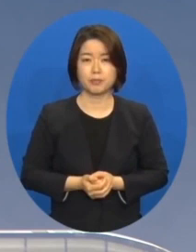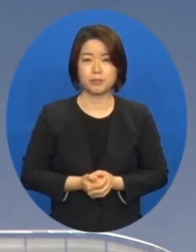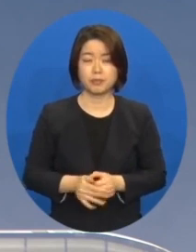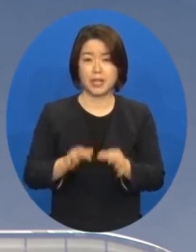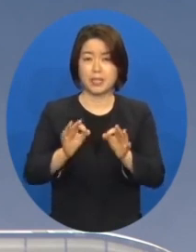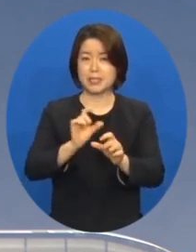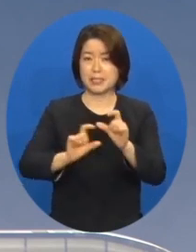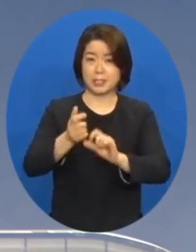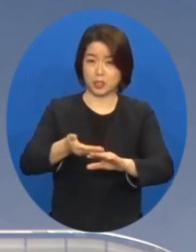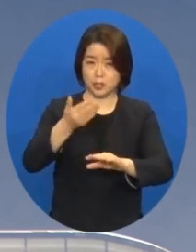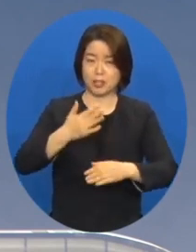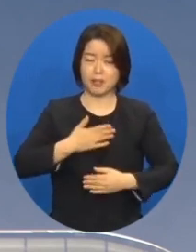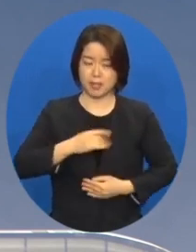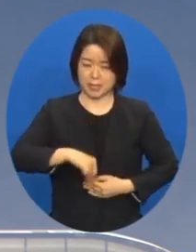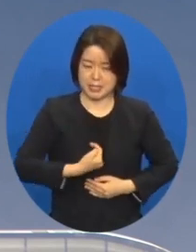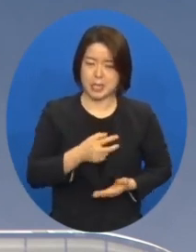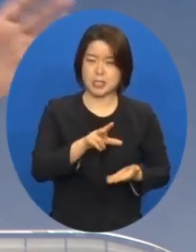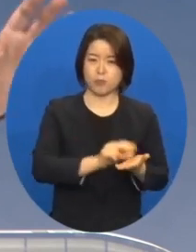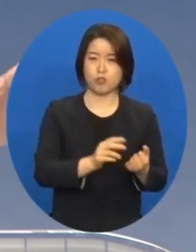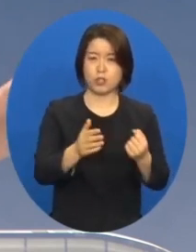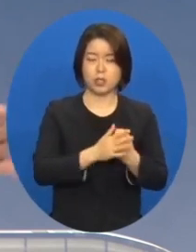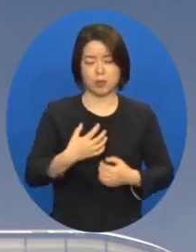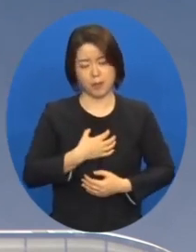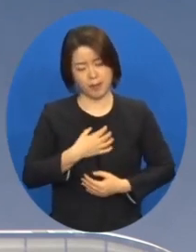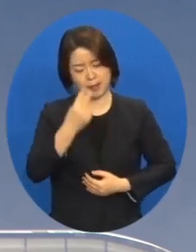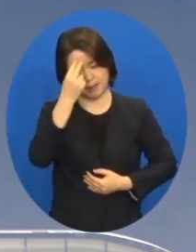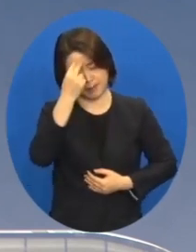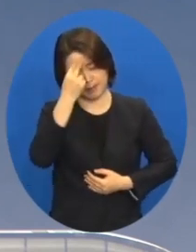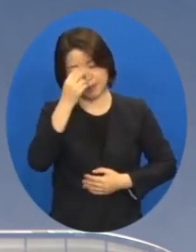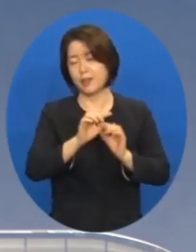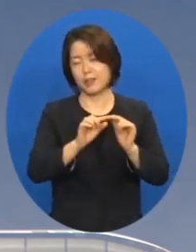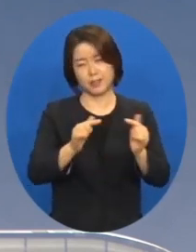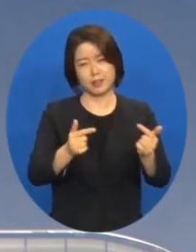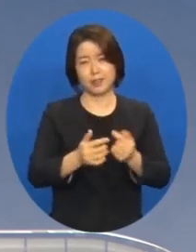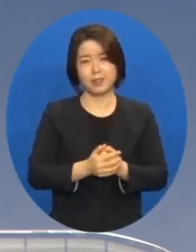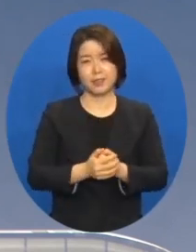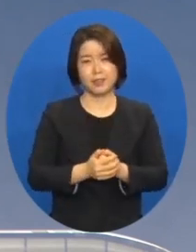이제는 더 이상 나 자신의 문제 때문에 걱정하고 근심할 것이 없고